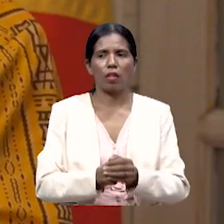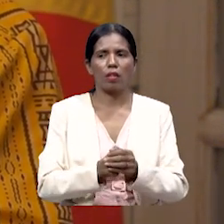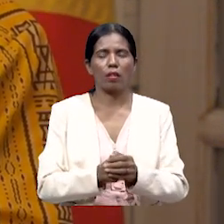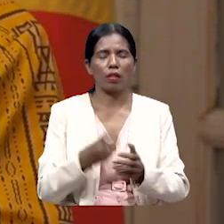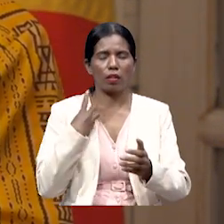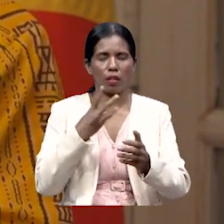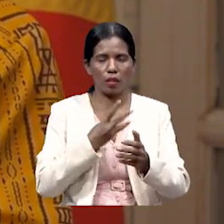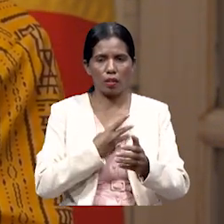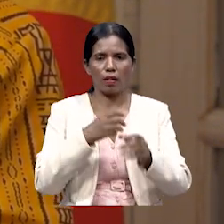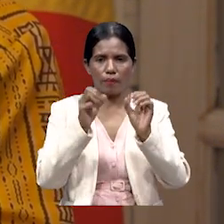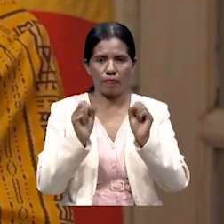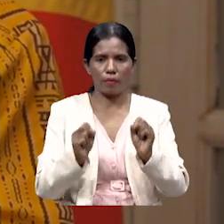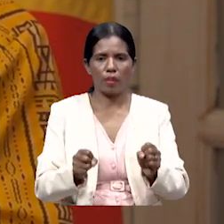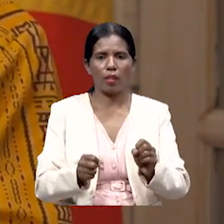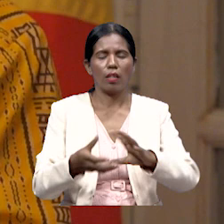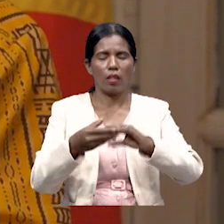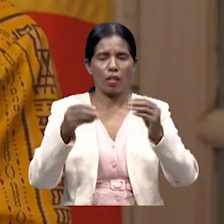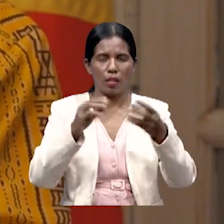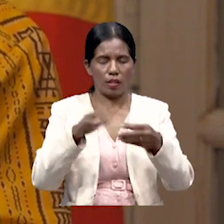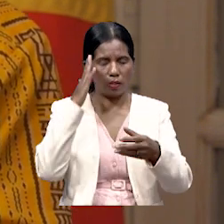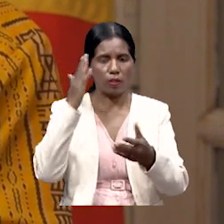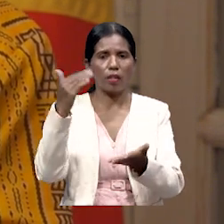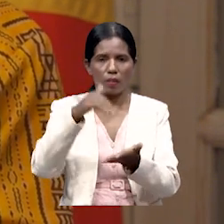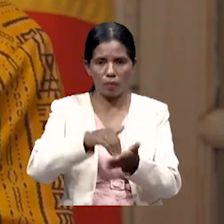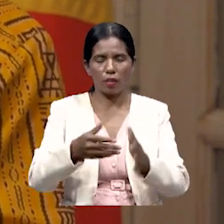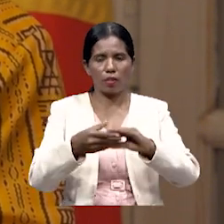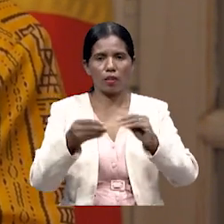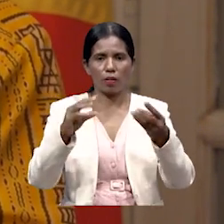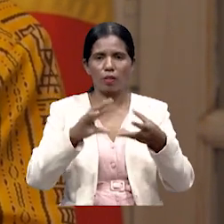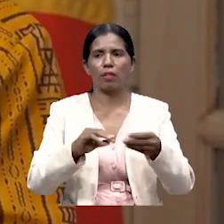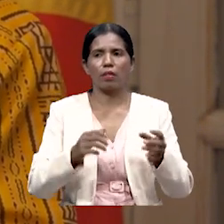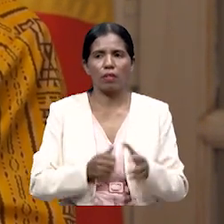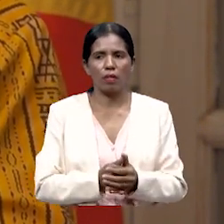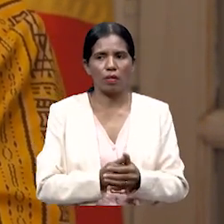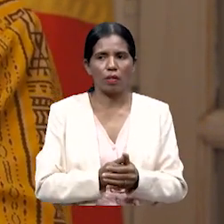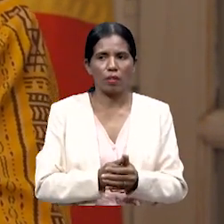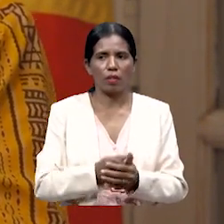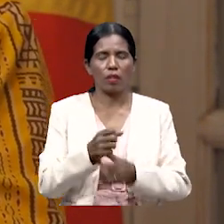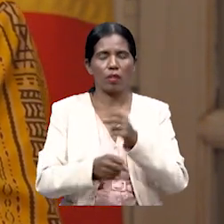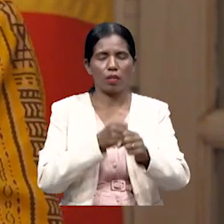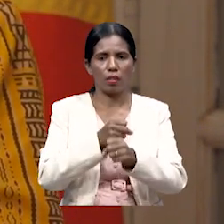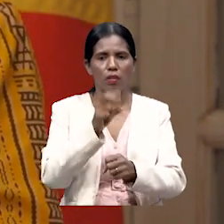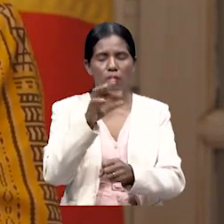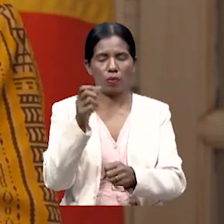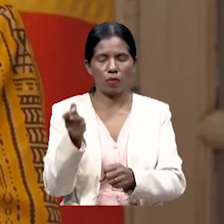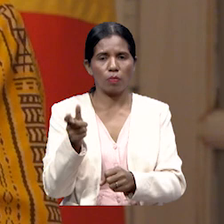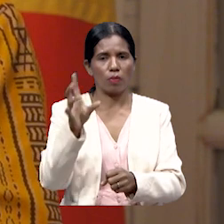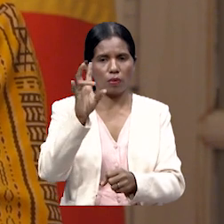kita dalam yang berhormat muda seperti kita pun tapi untuk prosedur kesehatan prosedur